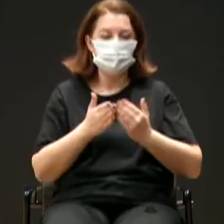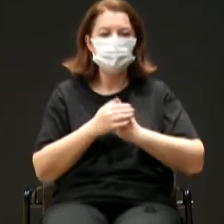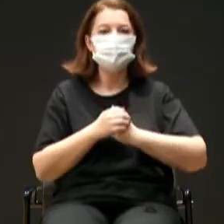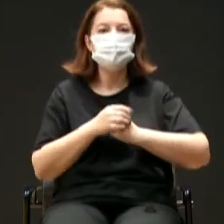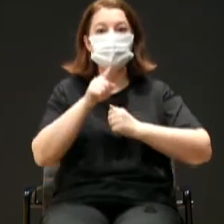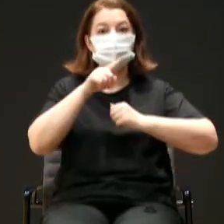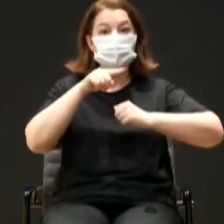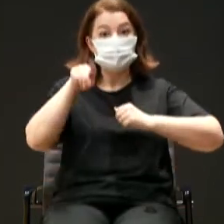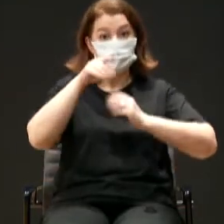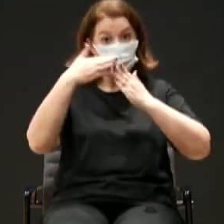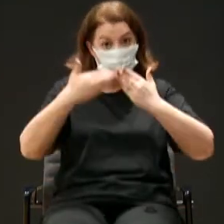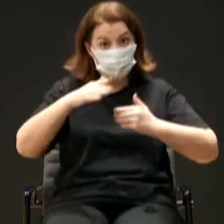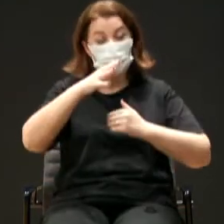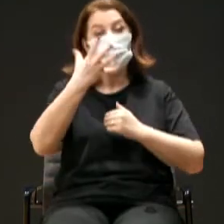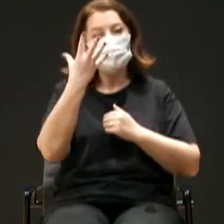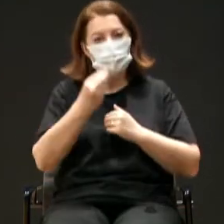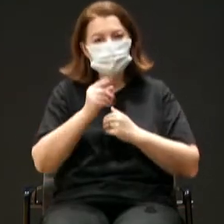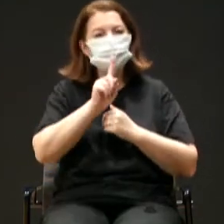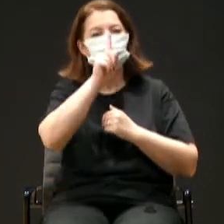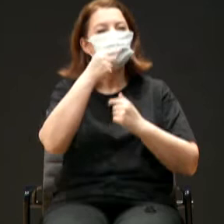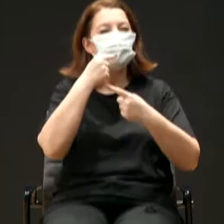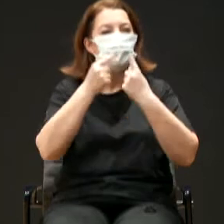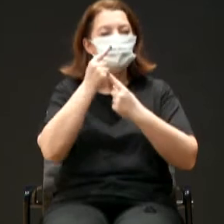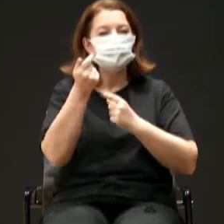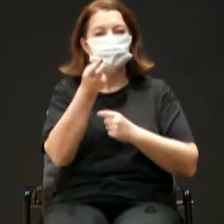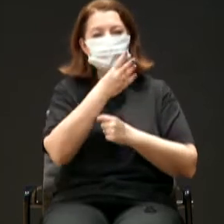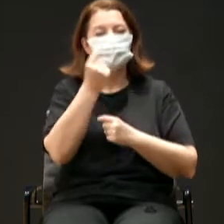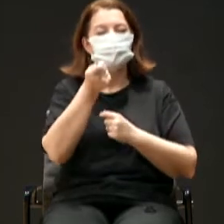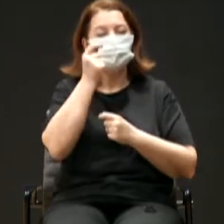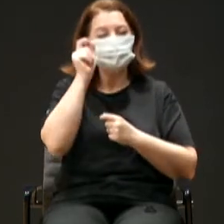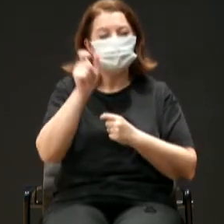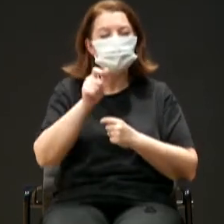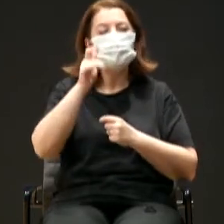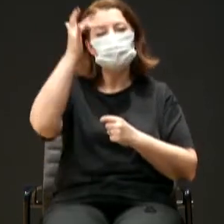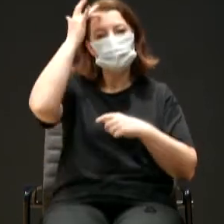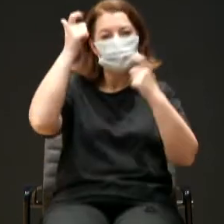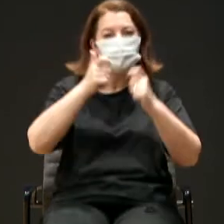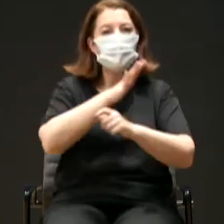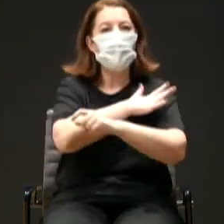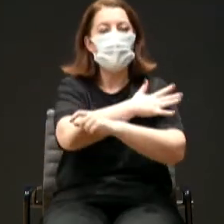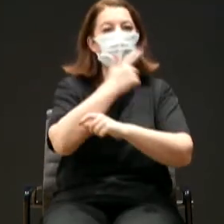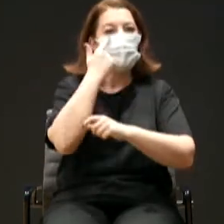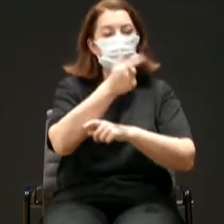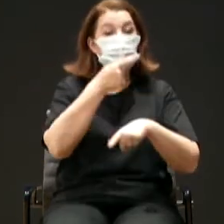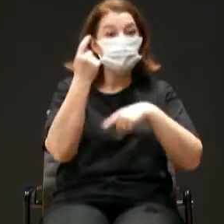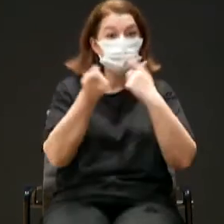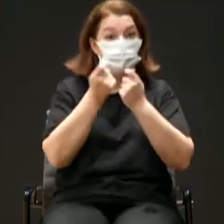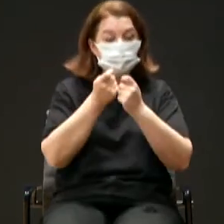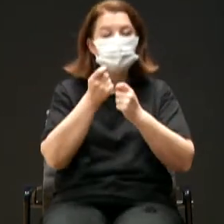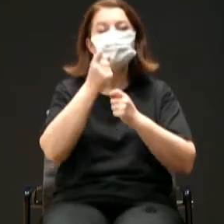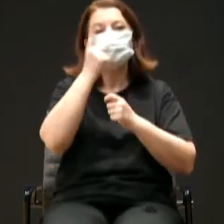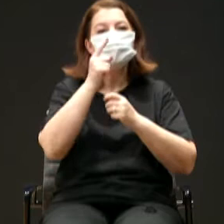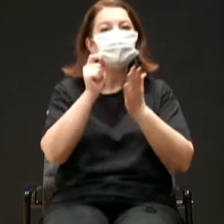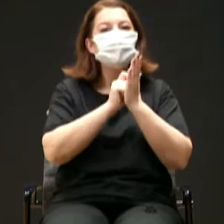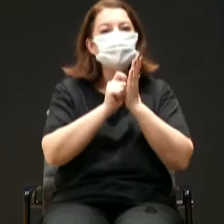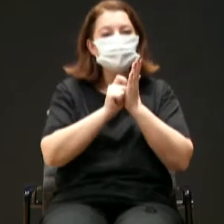Makamınızca da uygun görüldüğü takdirde yukarıda talep edilen personelin Beylikdüzü Kaymakamlığı'nda çalışabilmeleri maksadıyla yazımızın